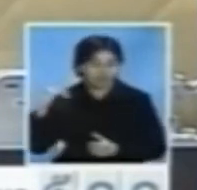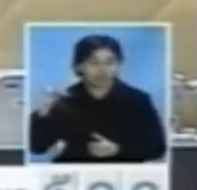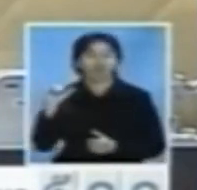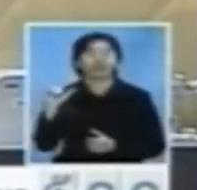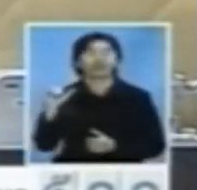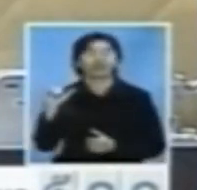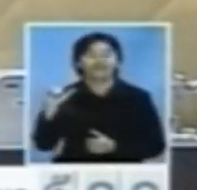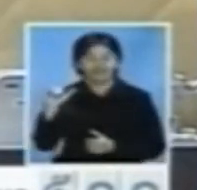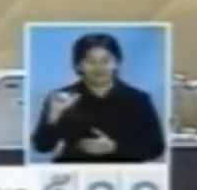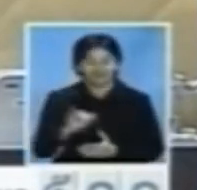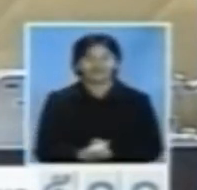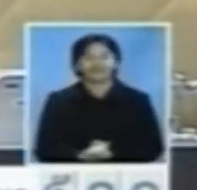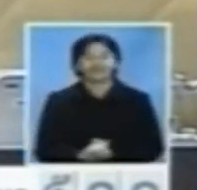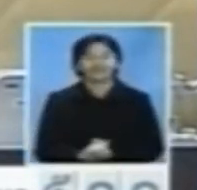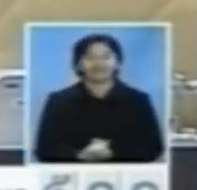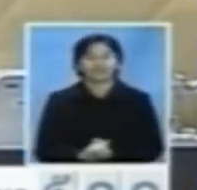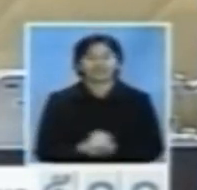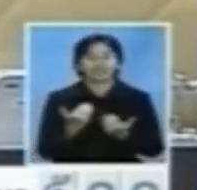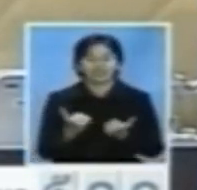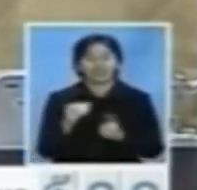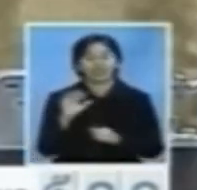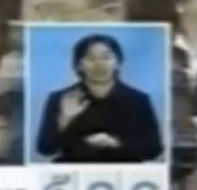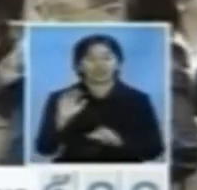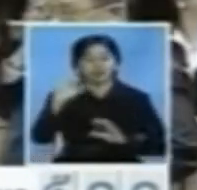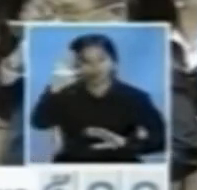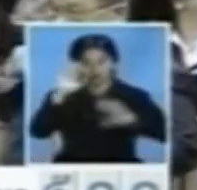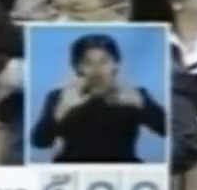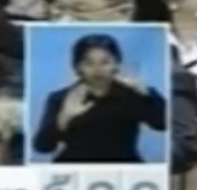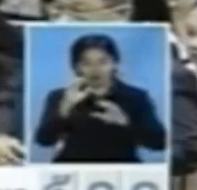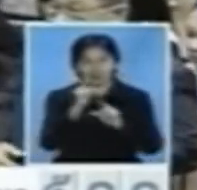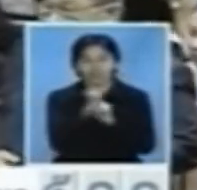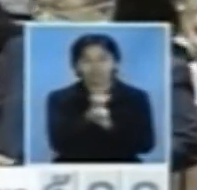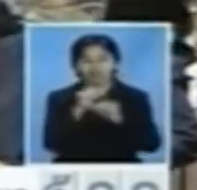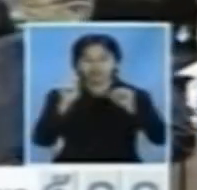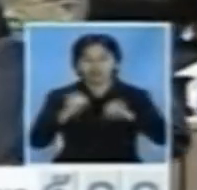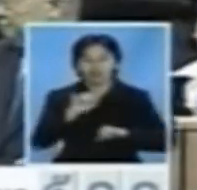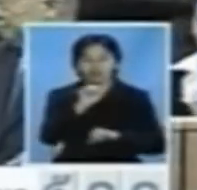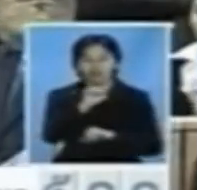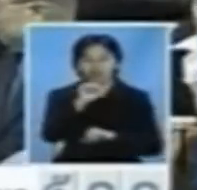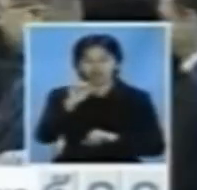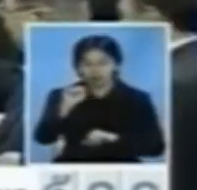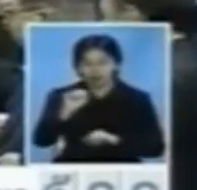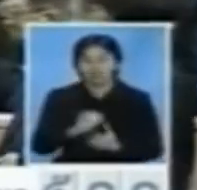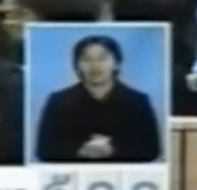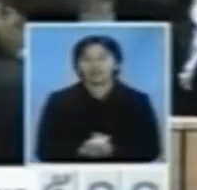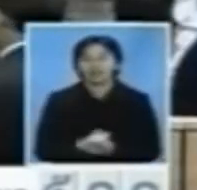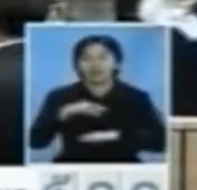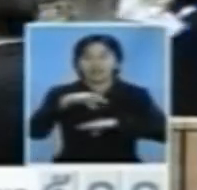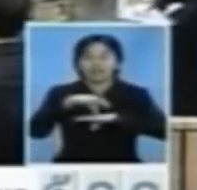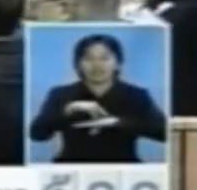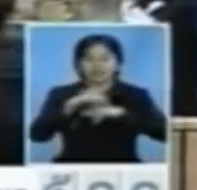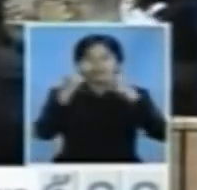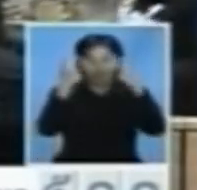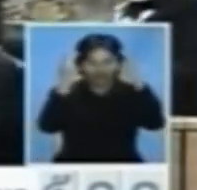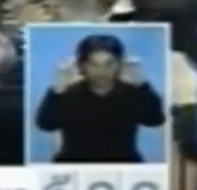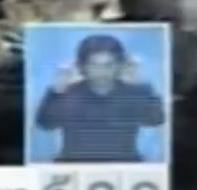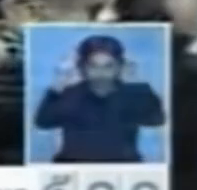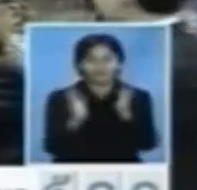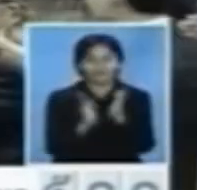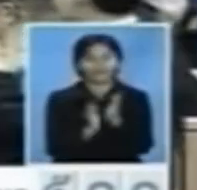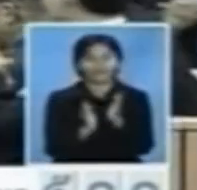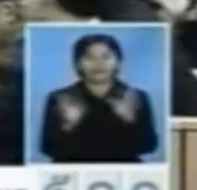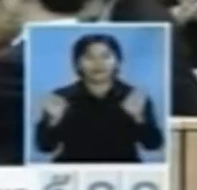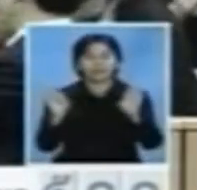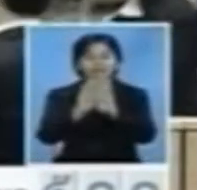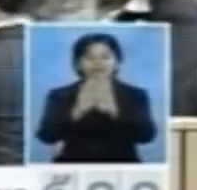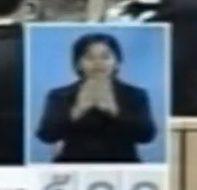สาวยิ่งลักษณ์ชินวัตรได้รับเลือกตามมติของสภาให้ดำรงตำแหน่งนายกรัฐมนตรีขอบคุณครับ